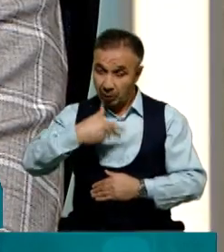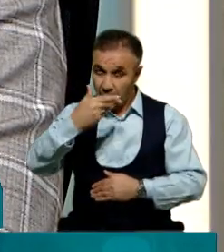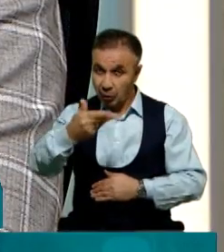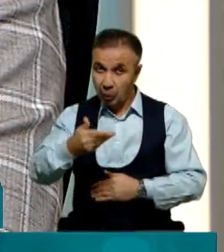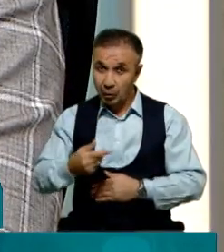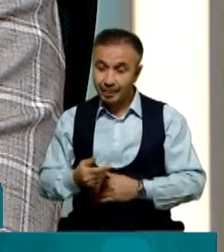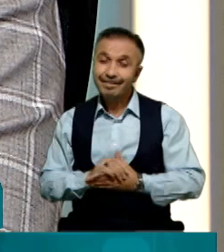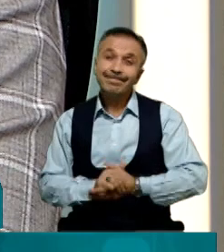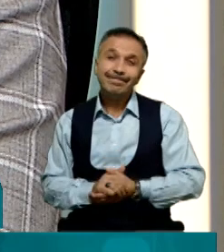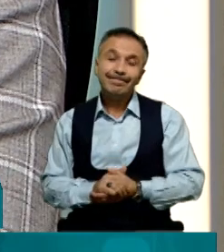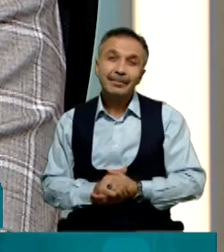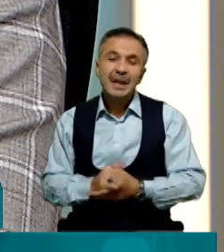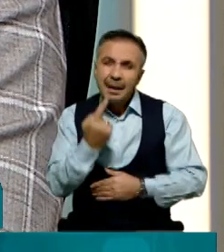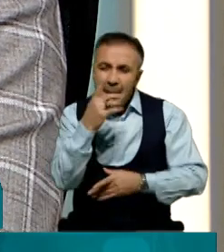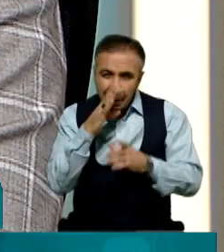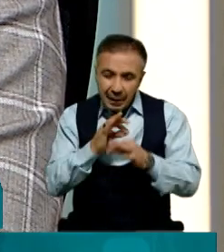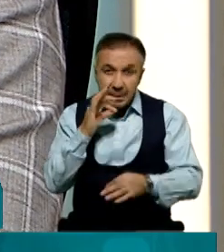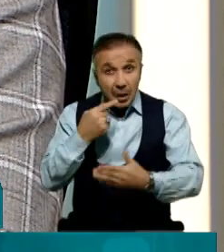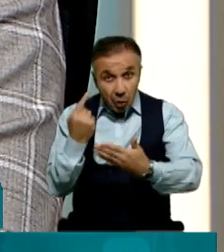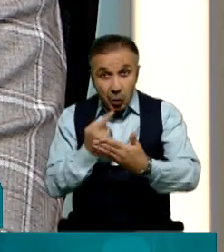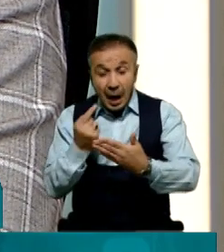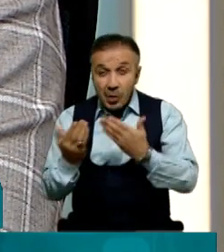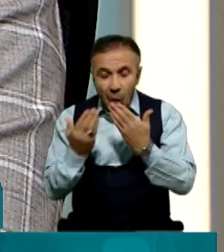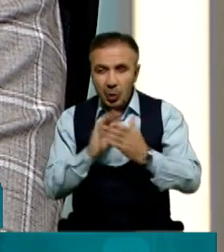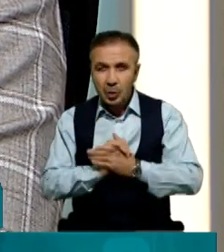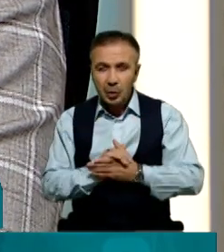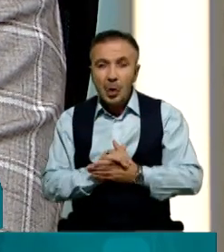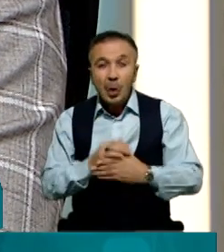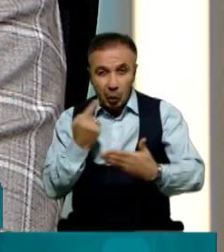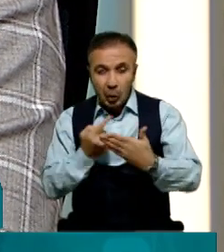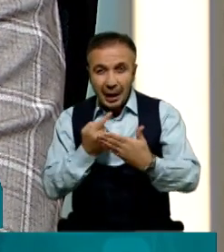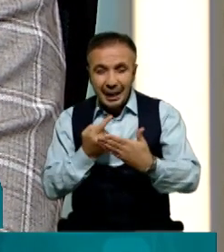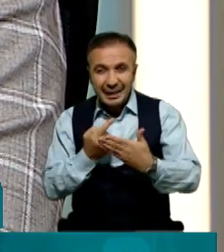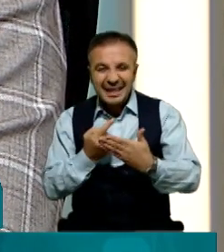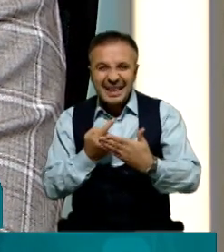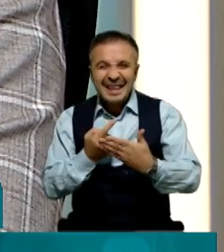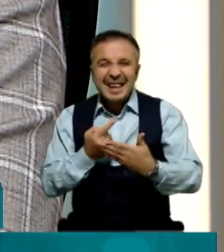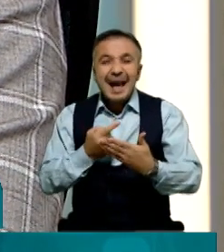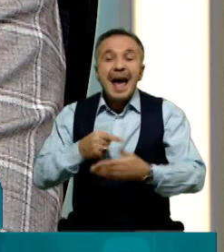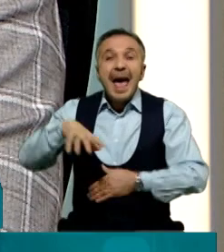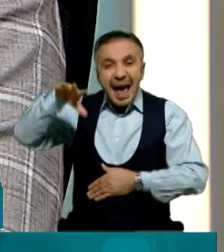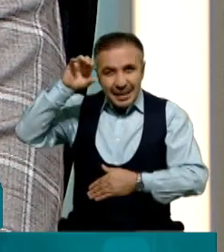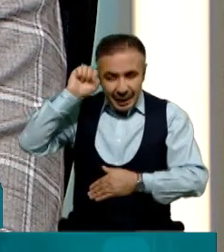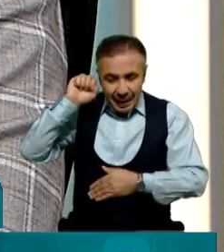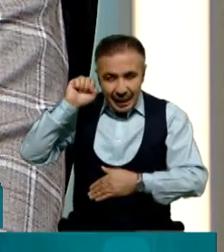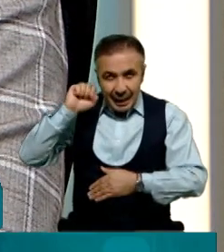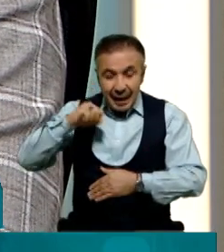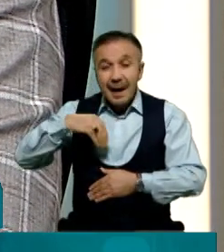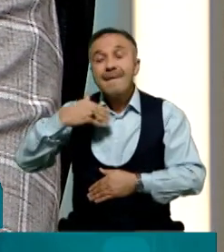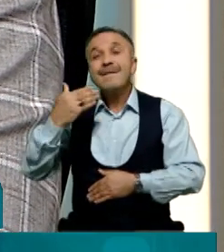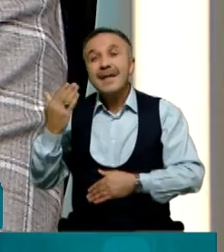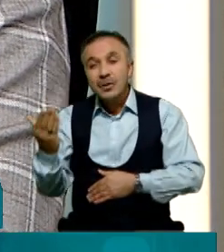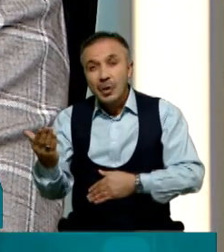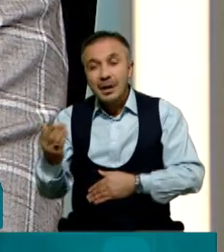buyuruyor ki bir kimse Kur'an okur onun lafını ezberler Ondan sonra da o